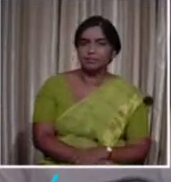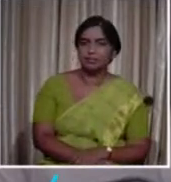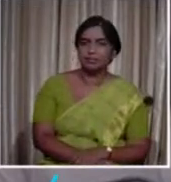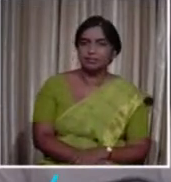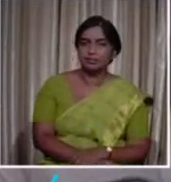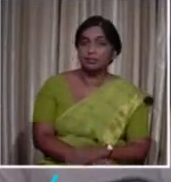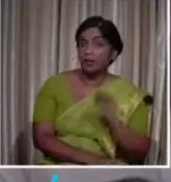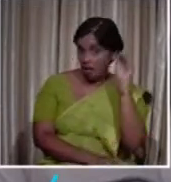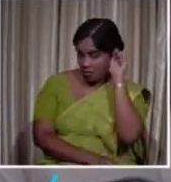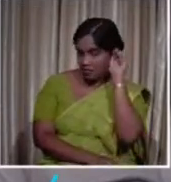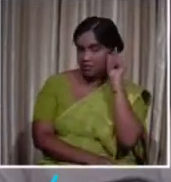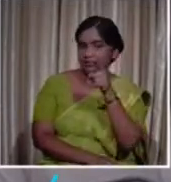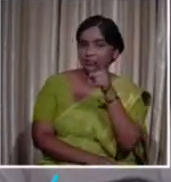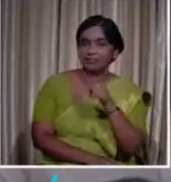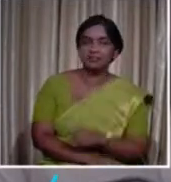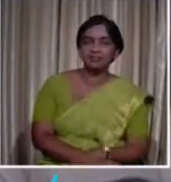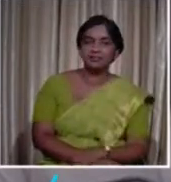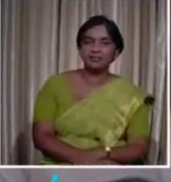කියනවා අහගන්න